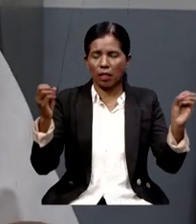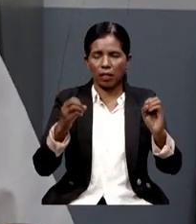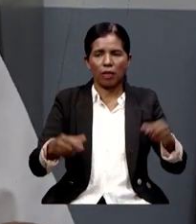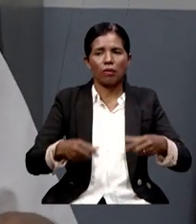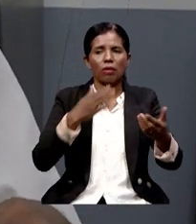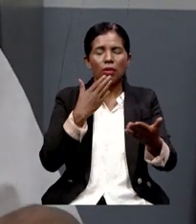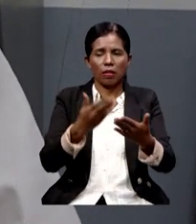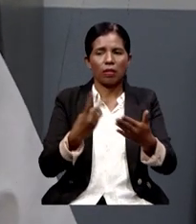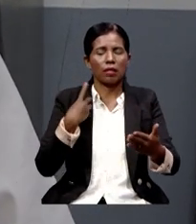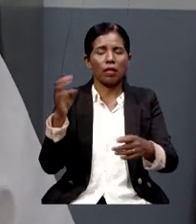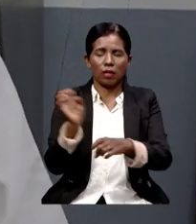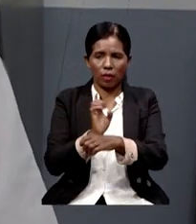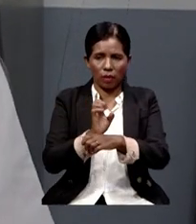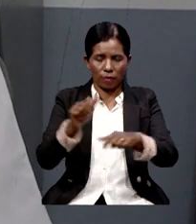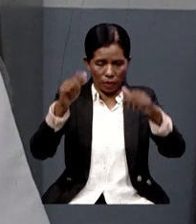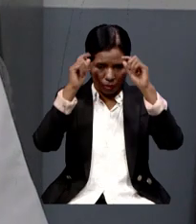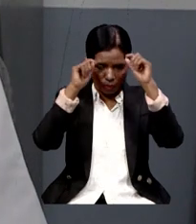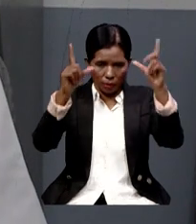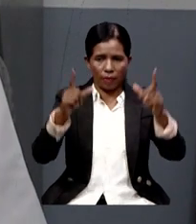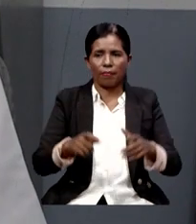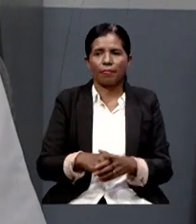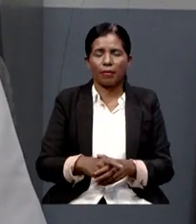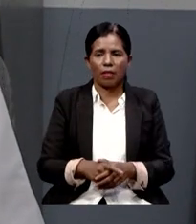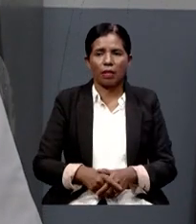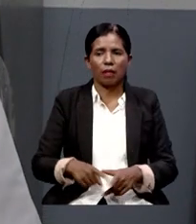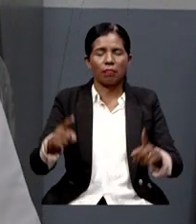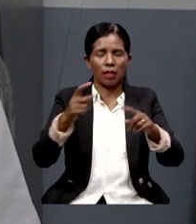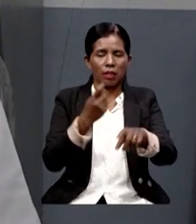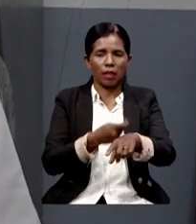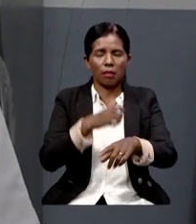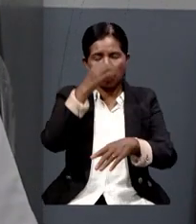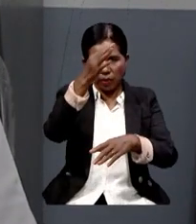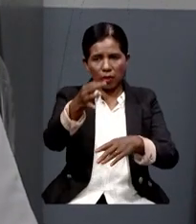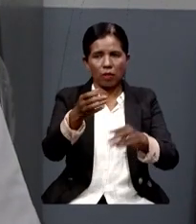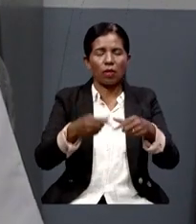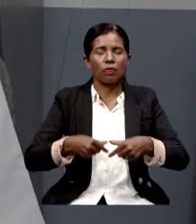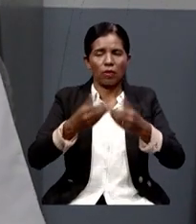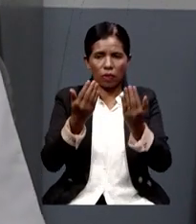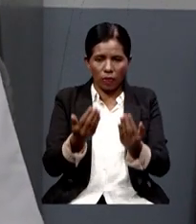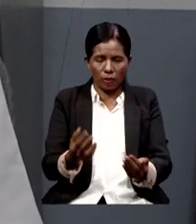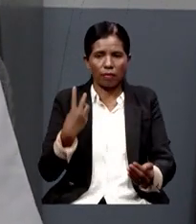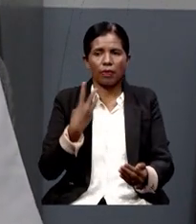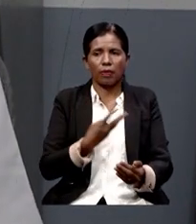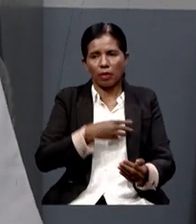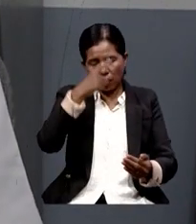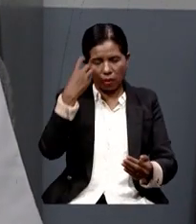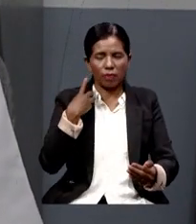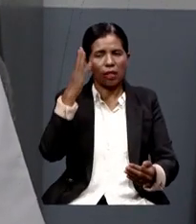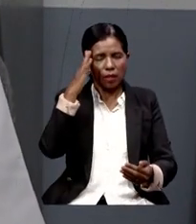da mai tanya ekonomia Timor Leste antau ida nema ka ba tempo futuro sei fo todam ba ita e tamo sa tene